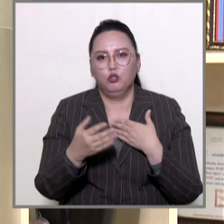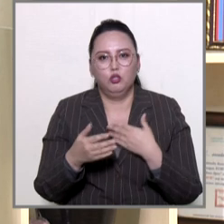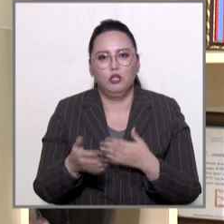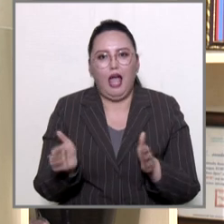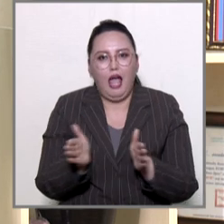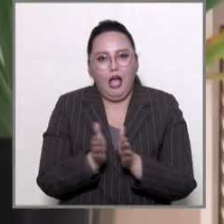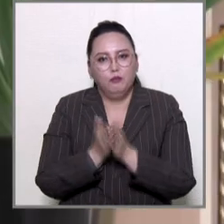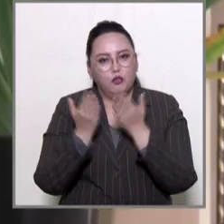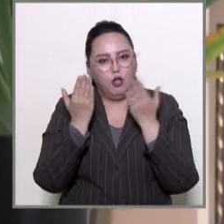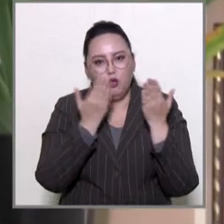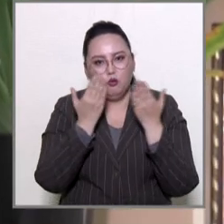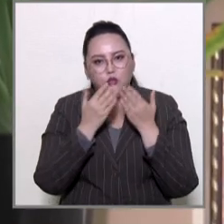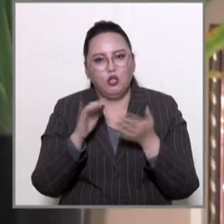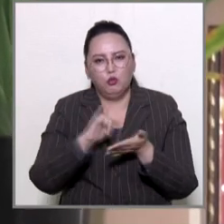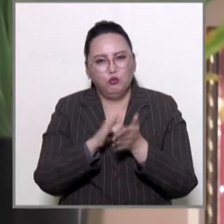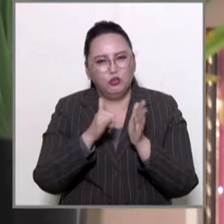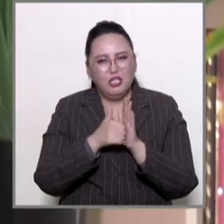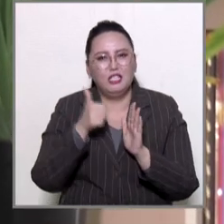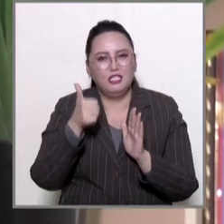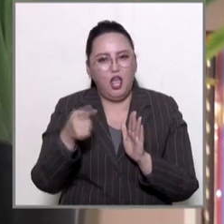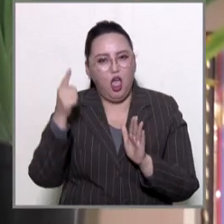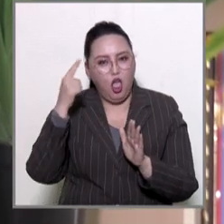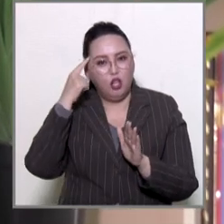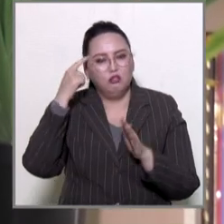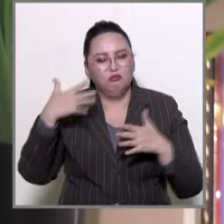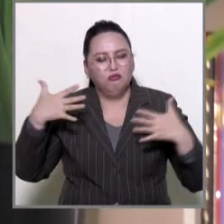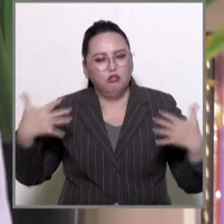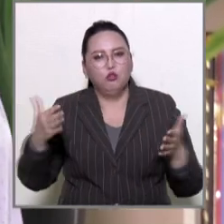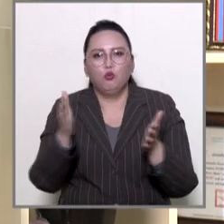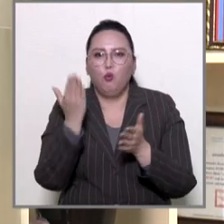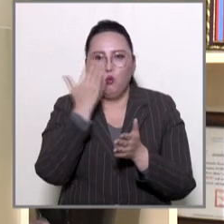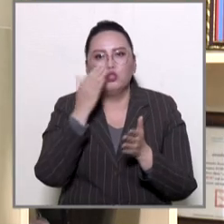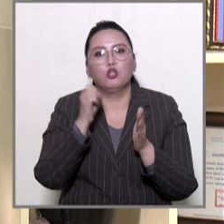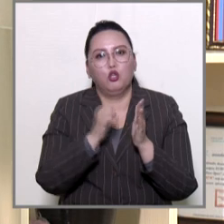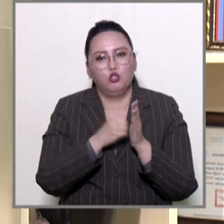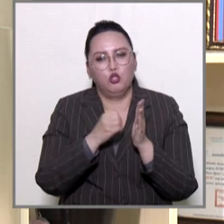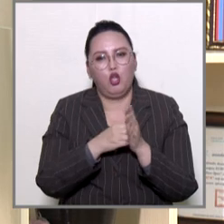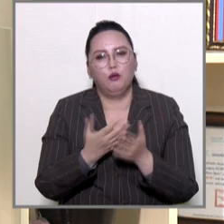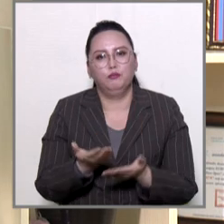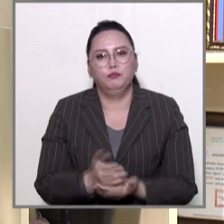тэмдэглээд учир шалтгааныг нь ойлгож дэлгэрүүлэн унших ёстой шүү.